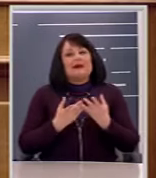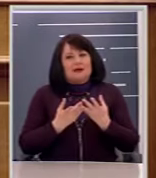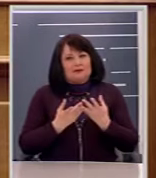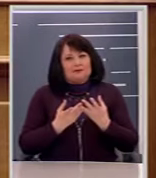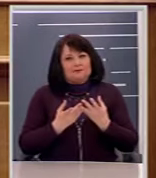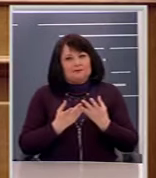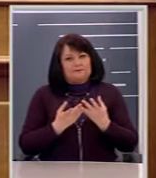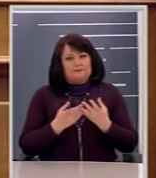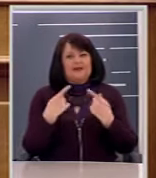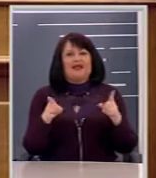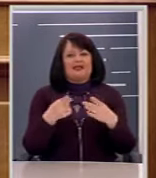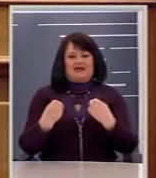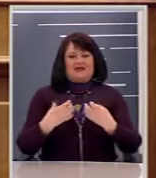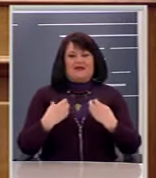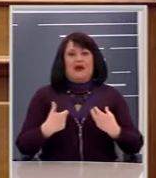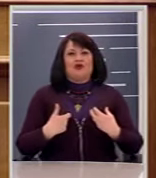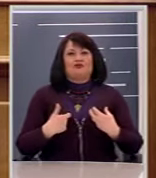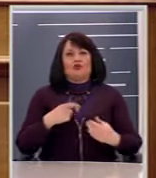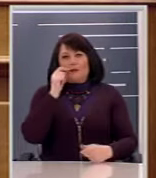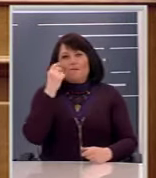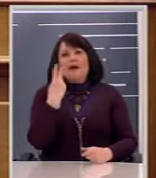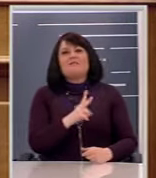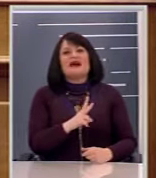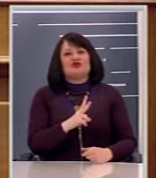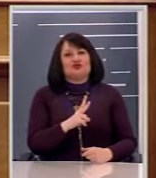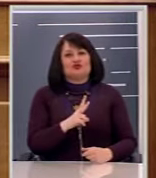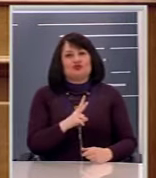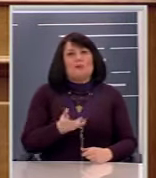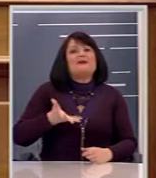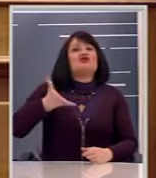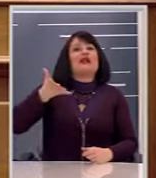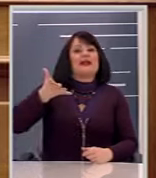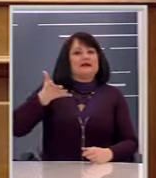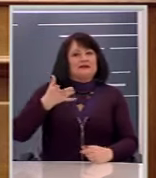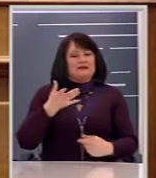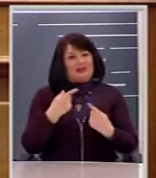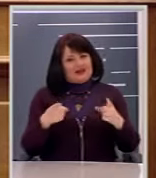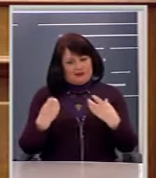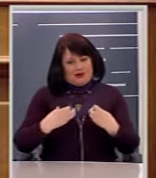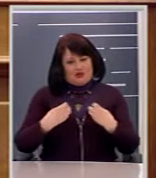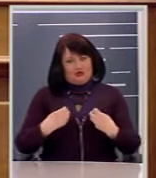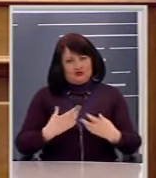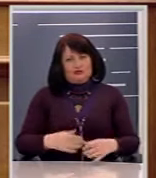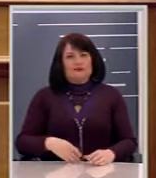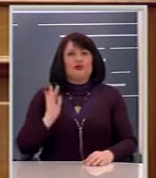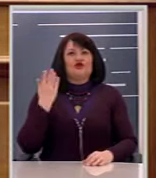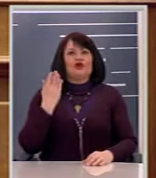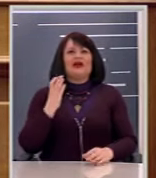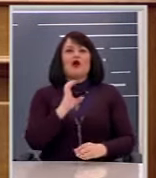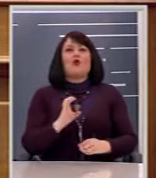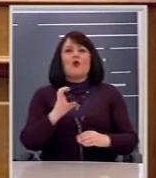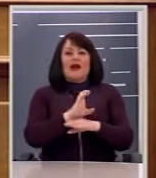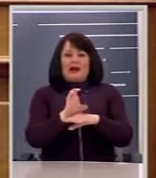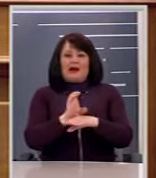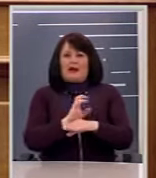να τον έχω δάσκαλο εδώ, ήταν ο πατέρας του σημερινού αρχηγού της Εξωματικής Αντιπολιτεύσεως, ο Κωνσταντίνος Μητσοτάκης, ο οποίος τότε δεν υπήρχε το Google, έλεγε πριν από